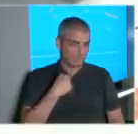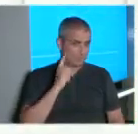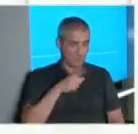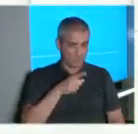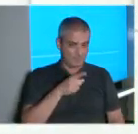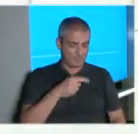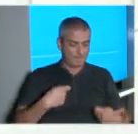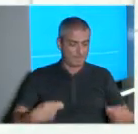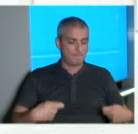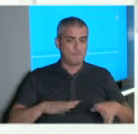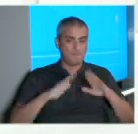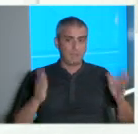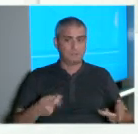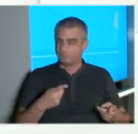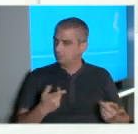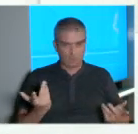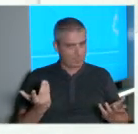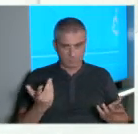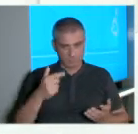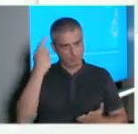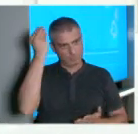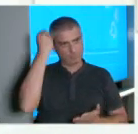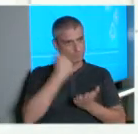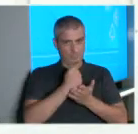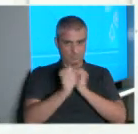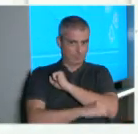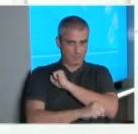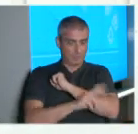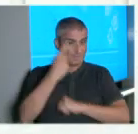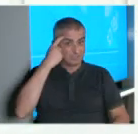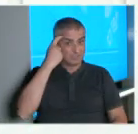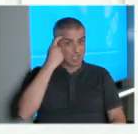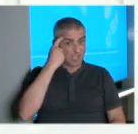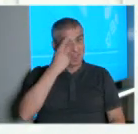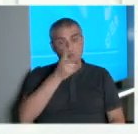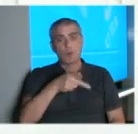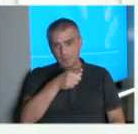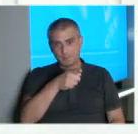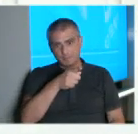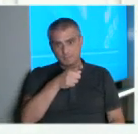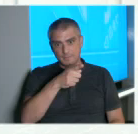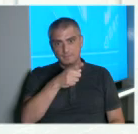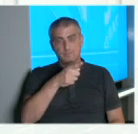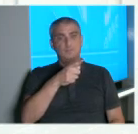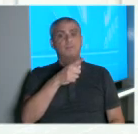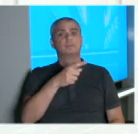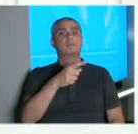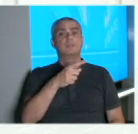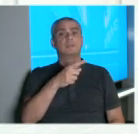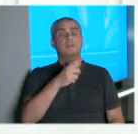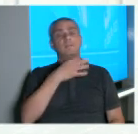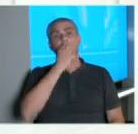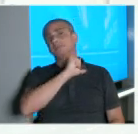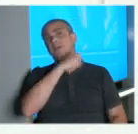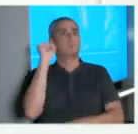להם הבסטיונרים, אלה הם תארים אקדמיים, אבל בשכל הם יכולים להכניס המרצה